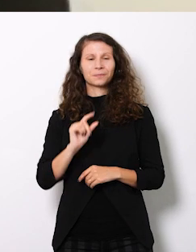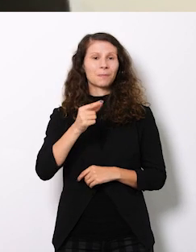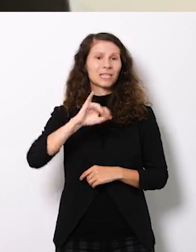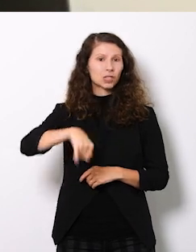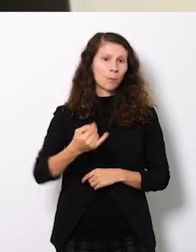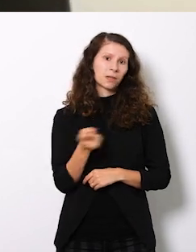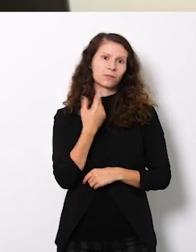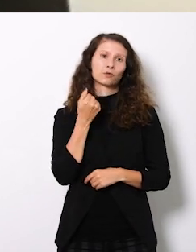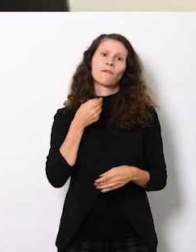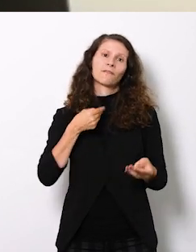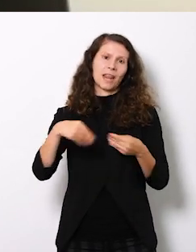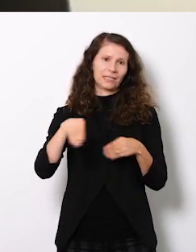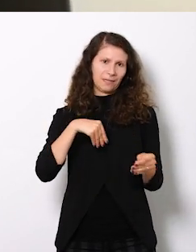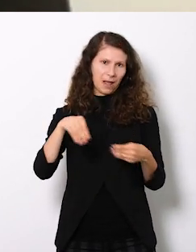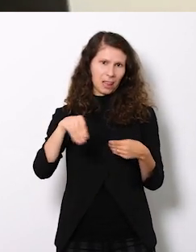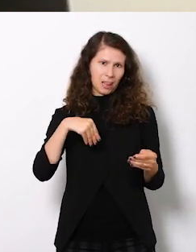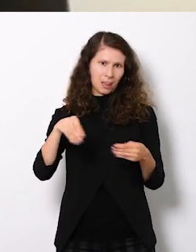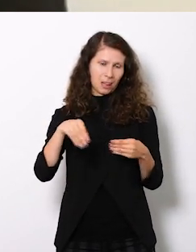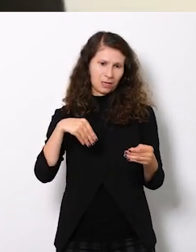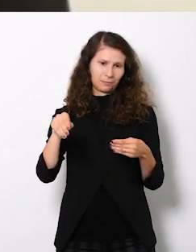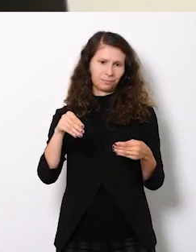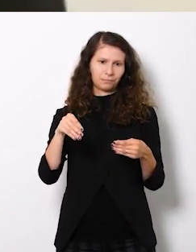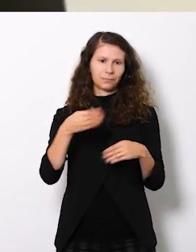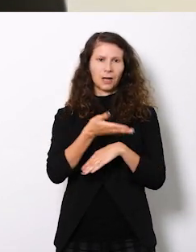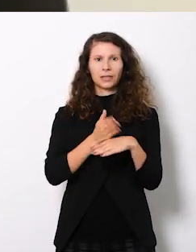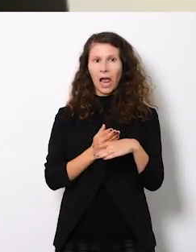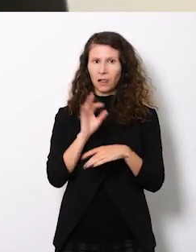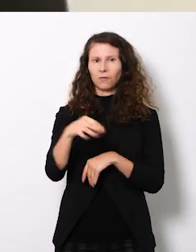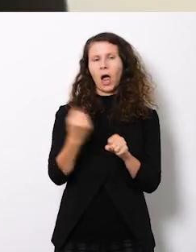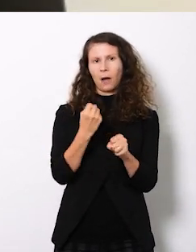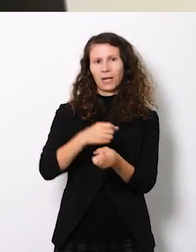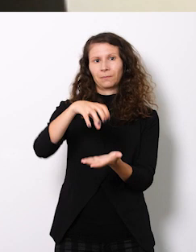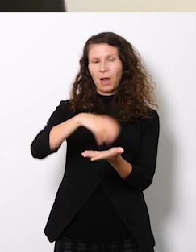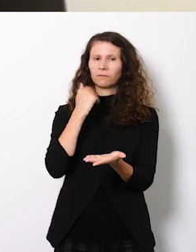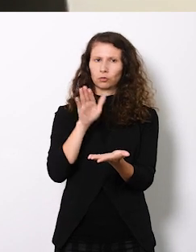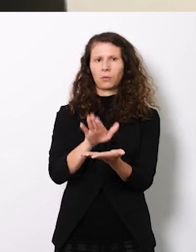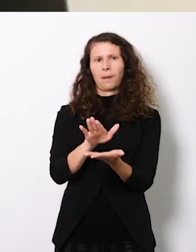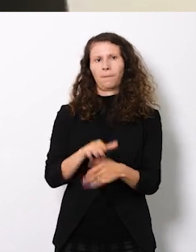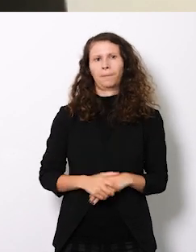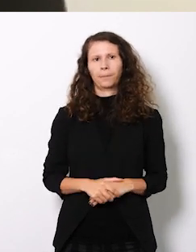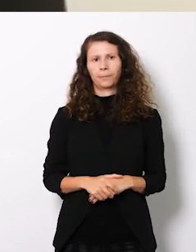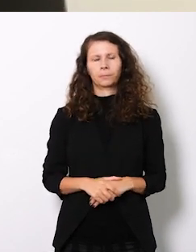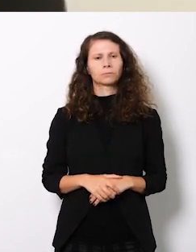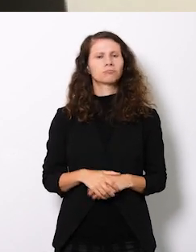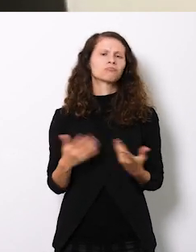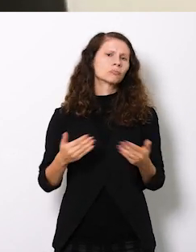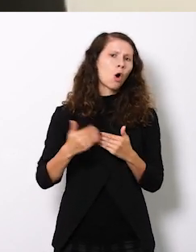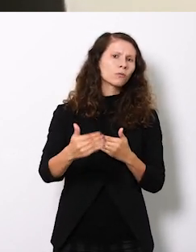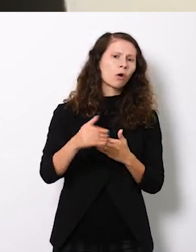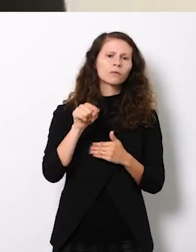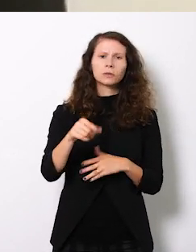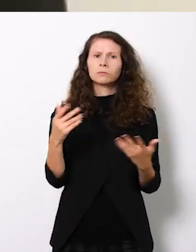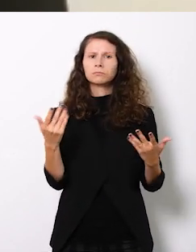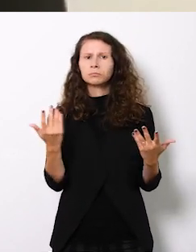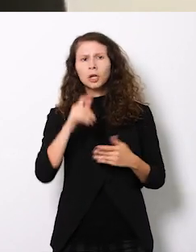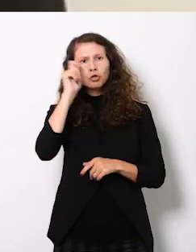als ein flexibles Element unseres Arbeitsmarkts erhalten. Es ist oft ja der Studentenjob,